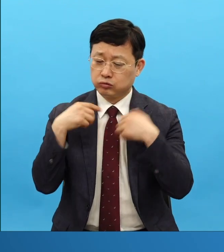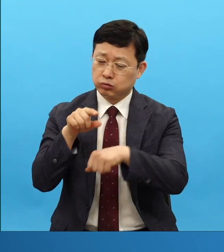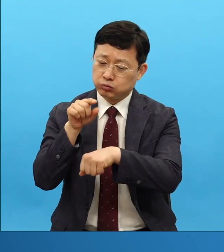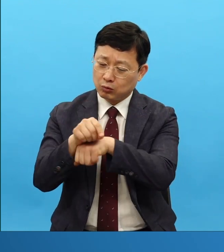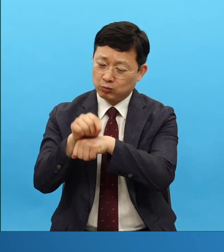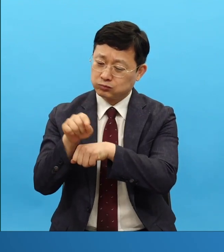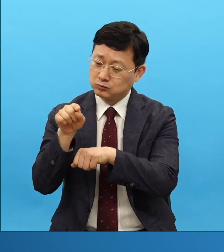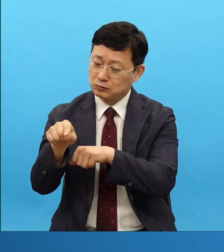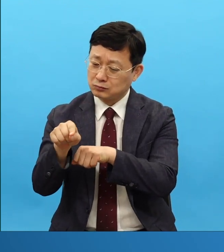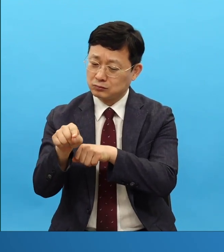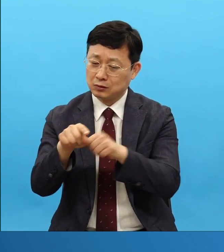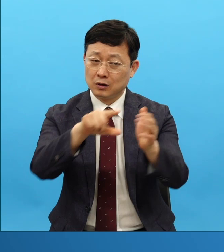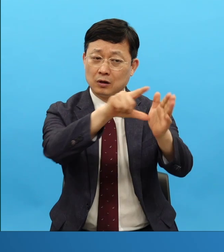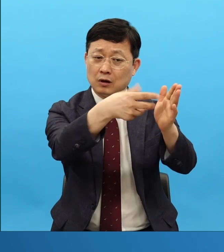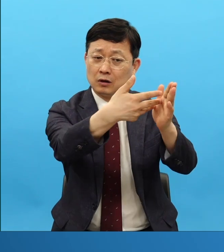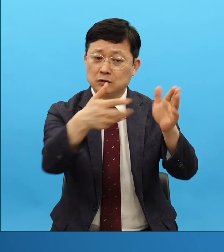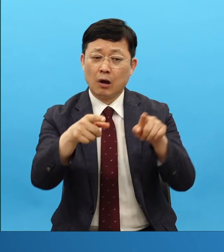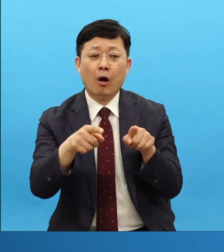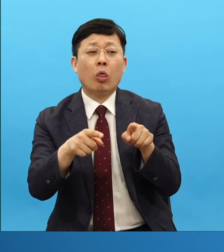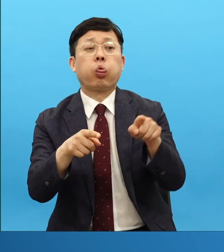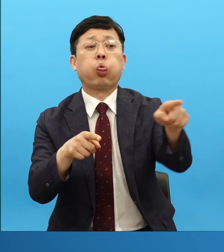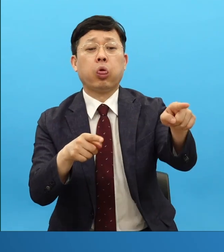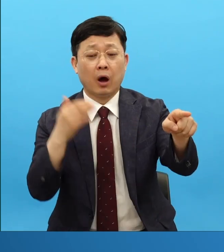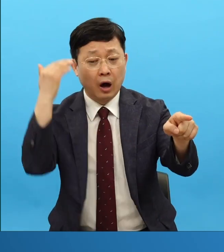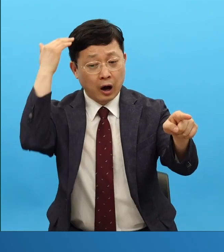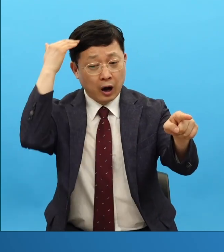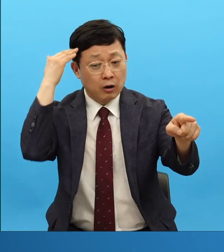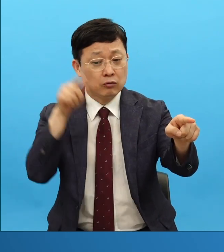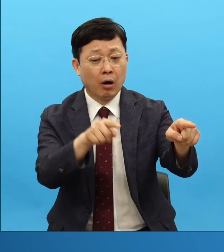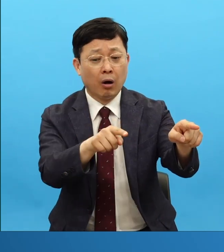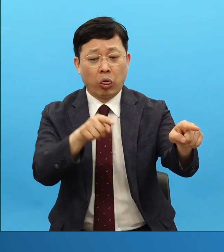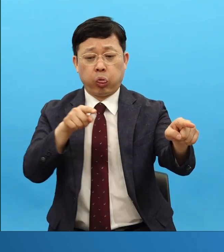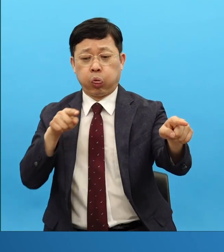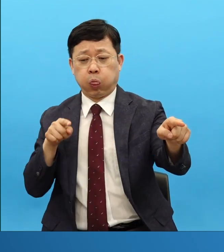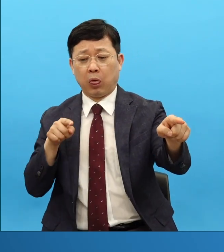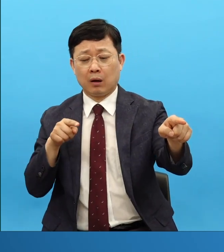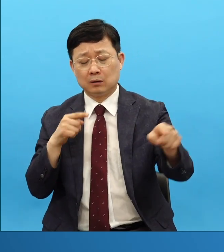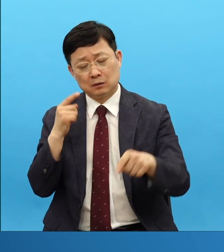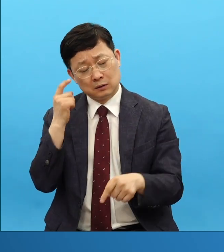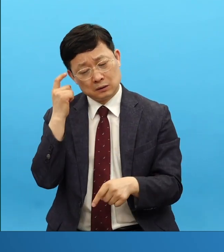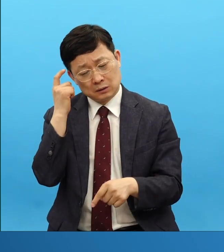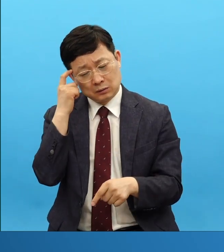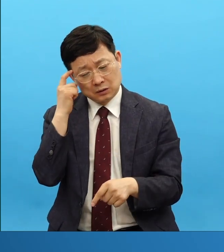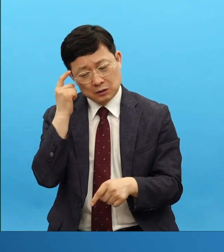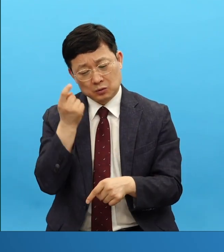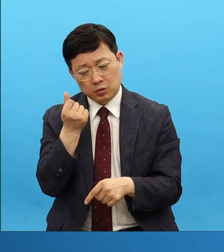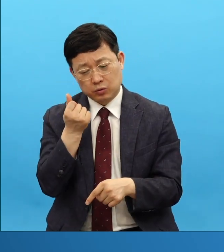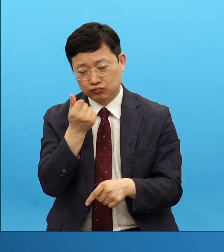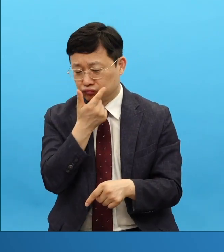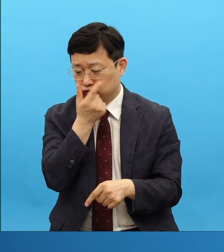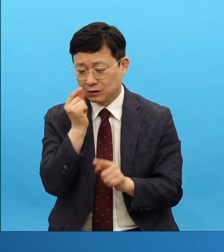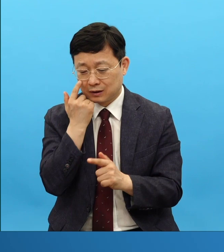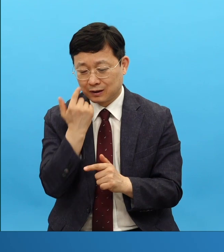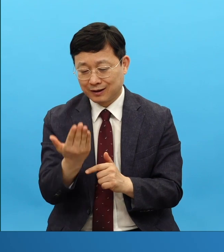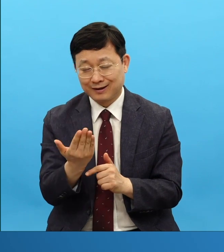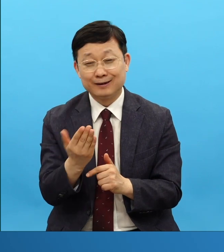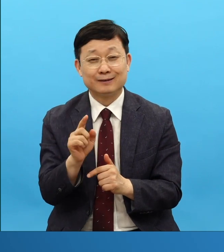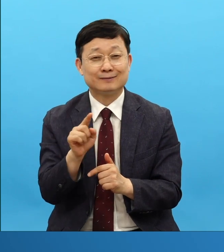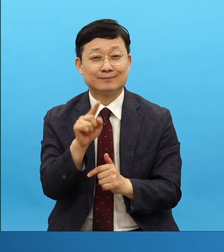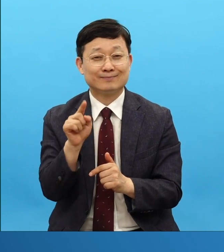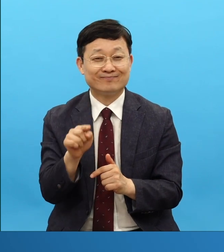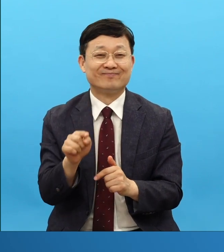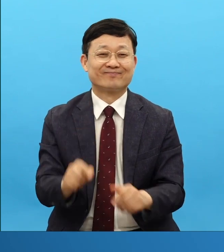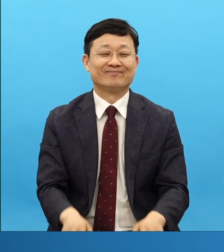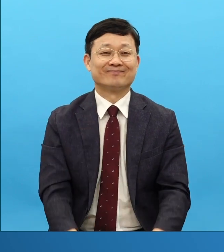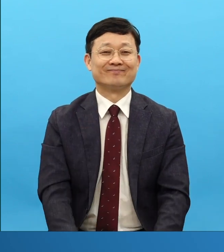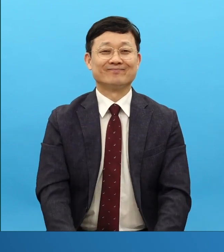그런 머리를 쓰고 있어요. And they are well read, well studied, but they're not able to read the age at this time. 지금